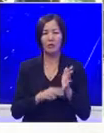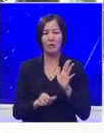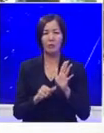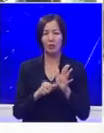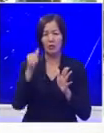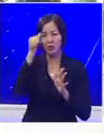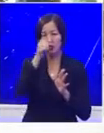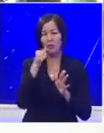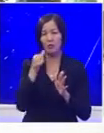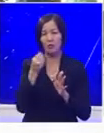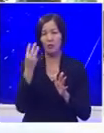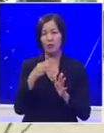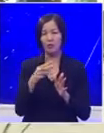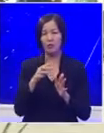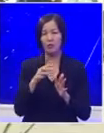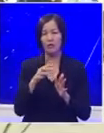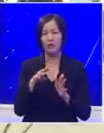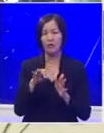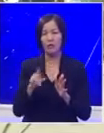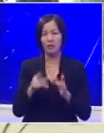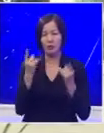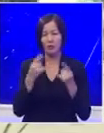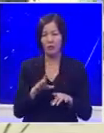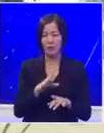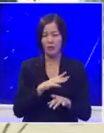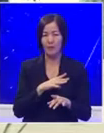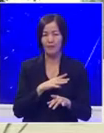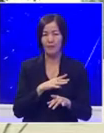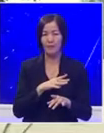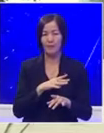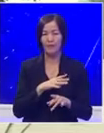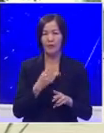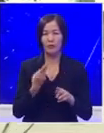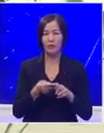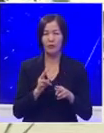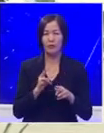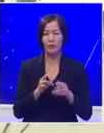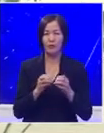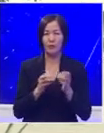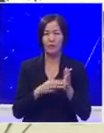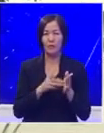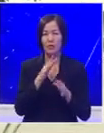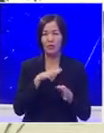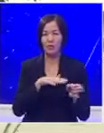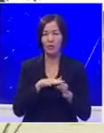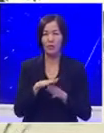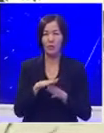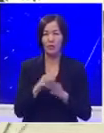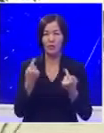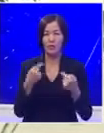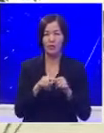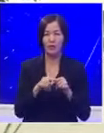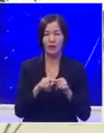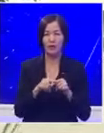1976 жылы 30 август күні дүниеге келген. Содан 18 жасқа толған техникумда